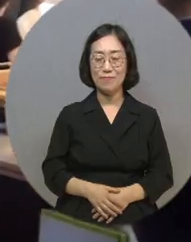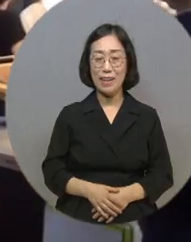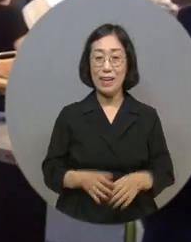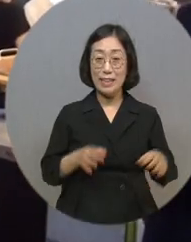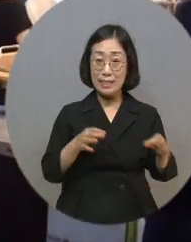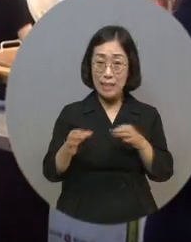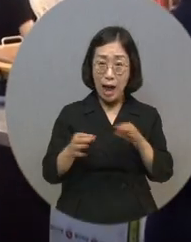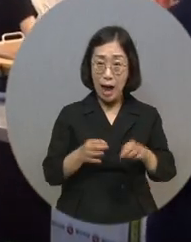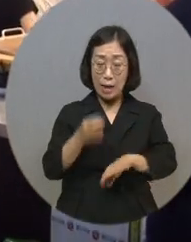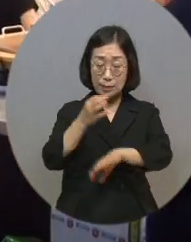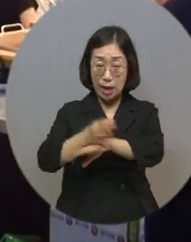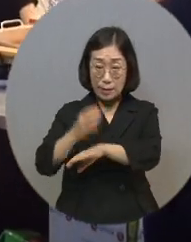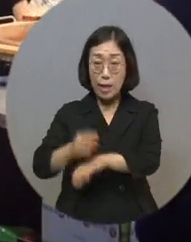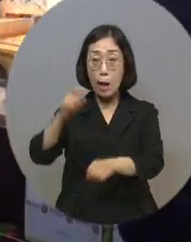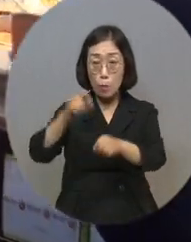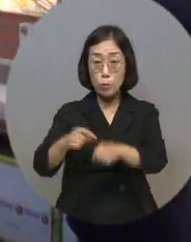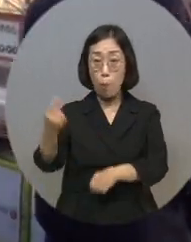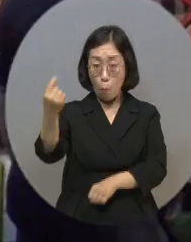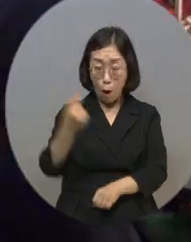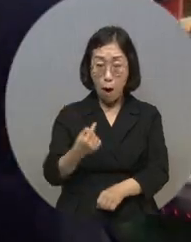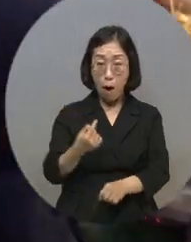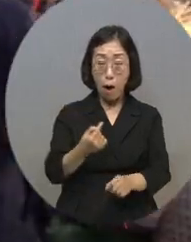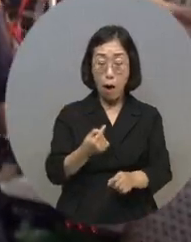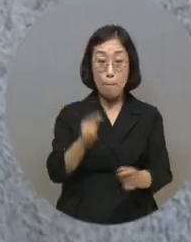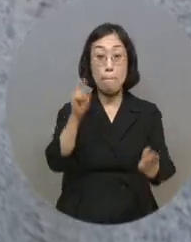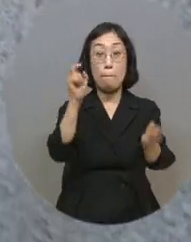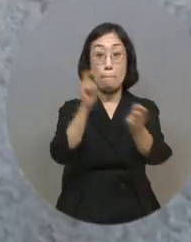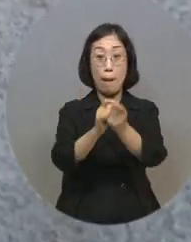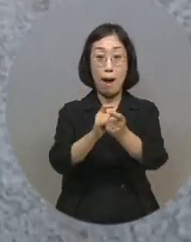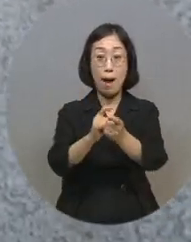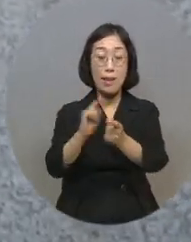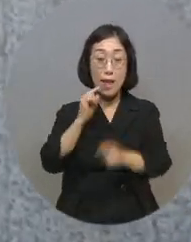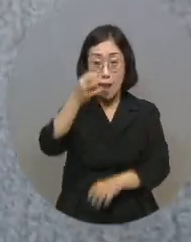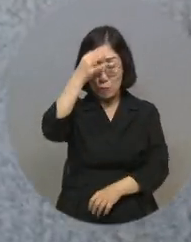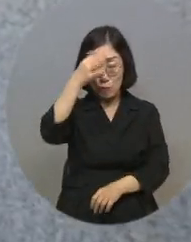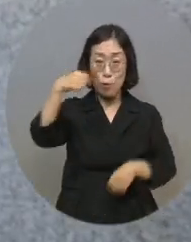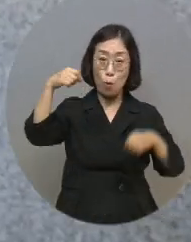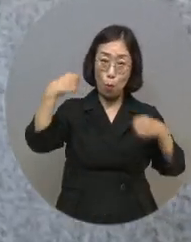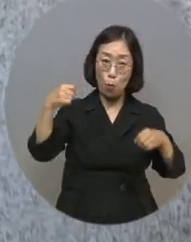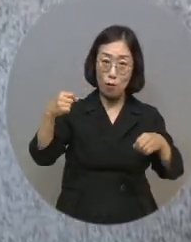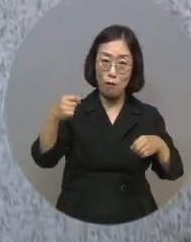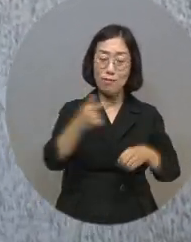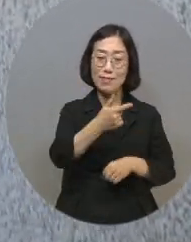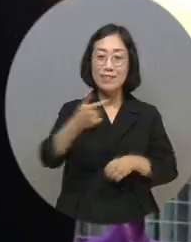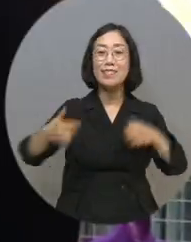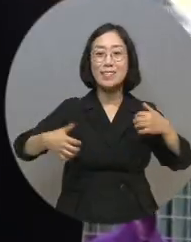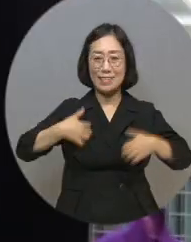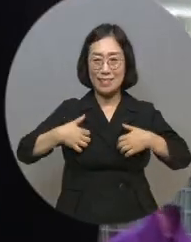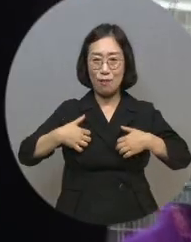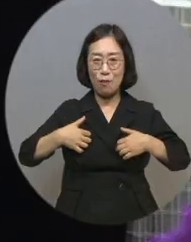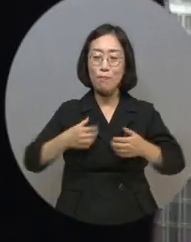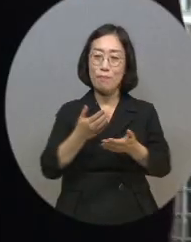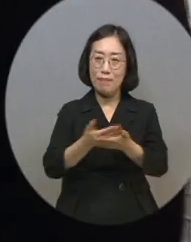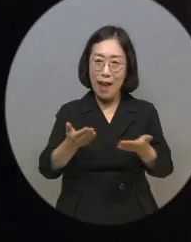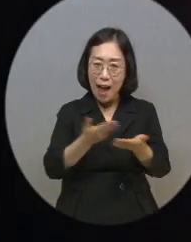장을 보러 왔다가 일을 하다가 만난 예술 공연으로 뜻밖의 즐거움을 선물 받는 색다른 나눔의